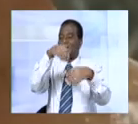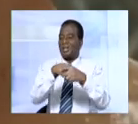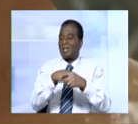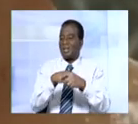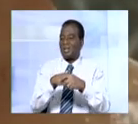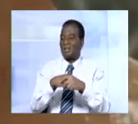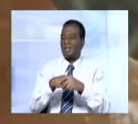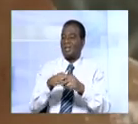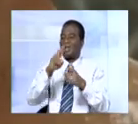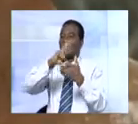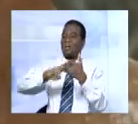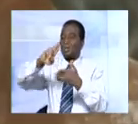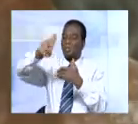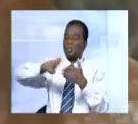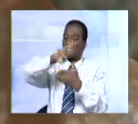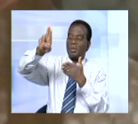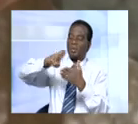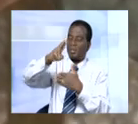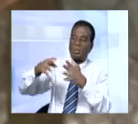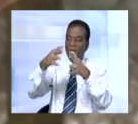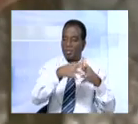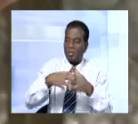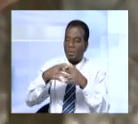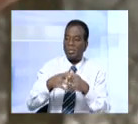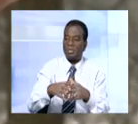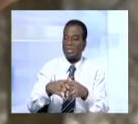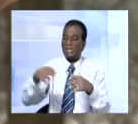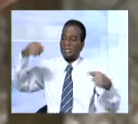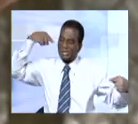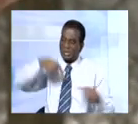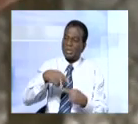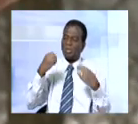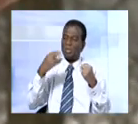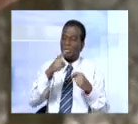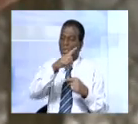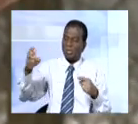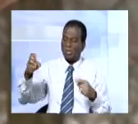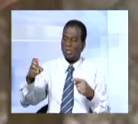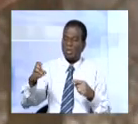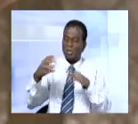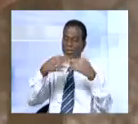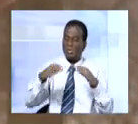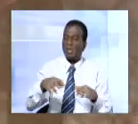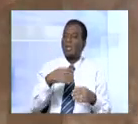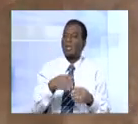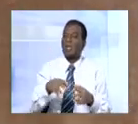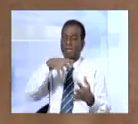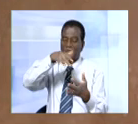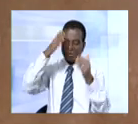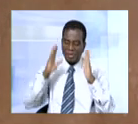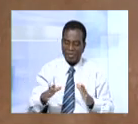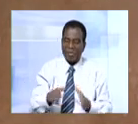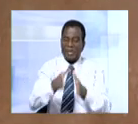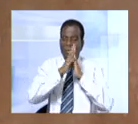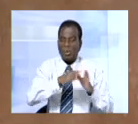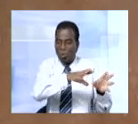d'une université américaine près de Boston, a choqué plusieurs centaines d'étudiantes qui ont réclamé son retrait. L'homme en slip